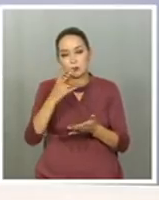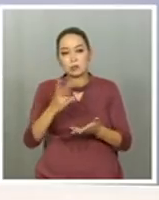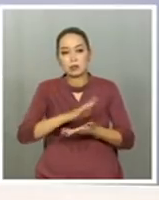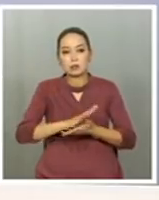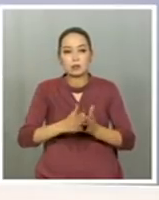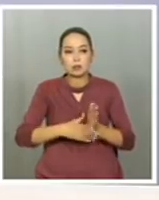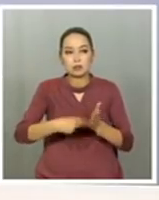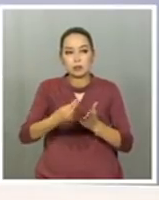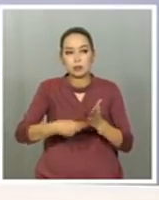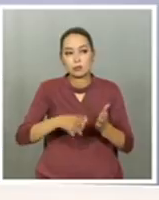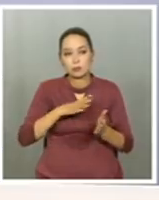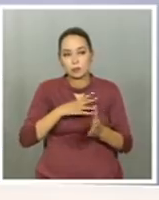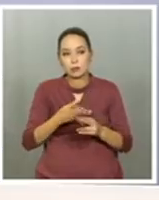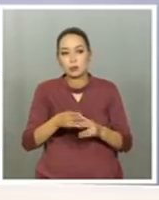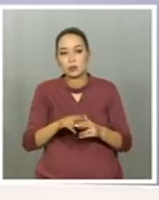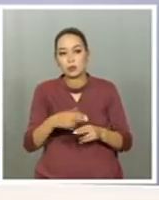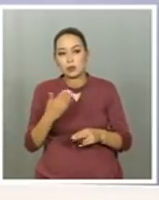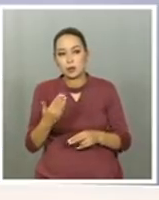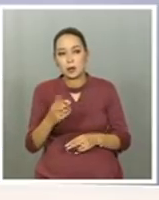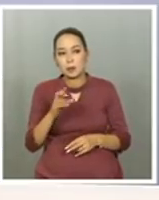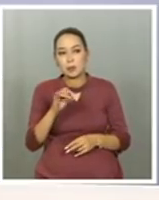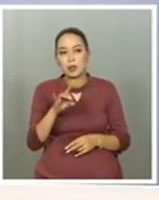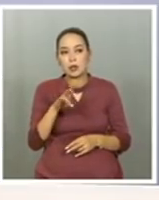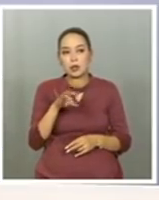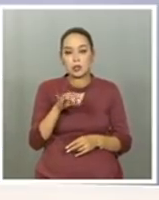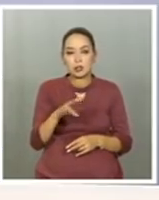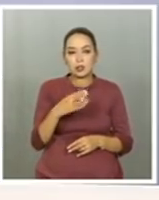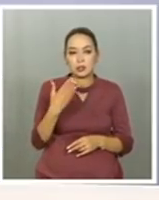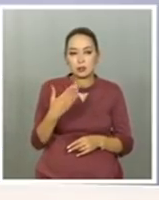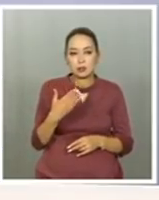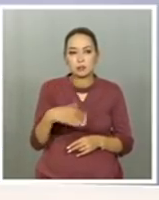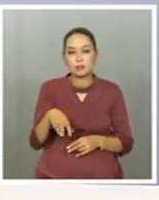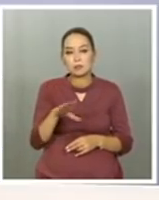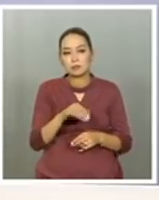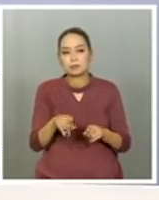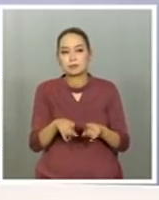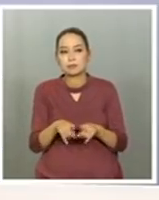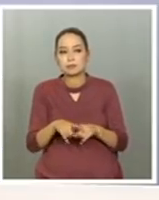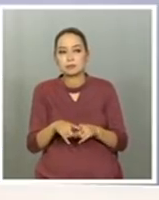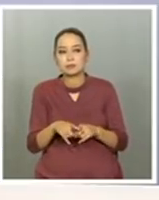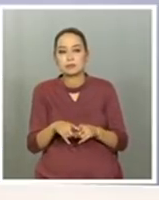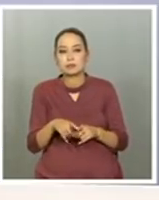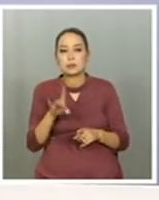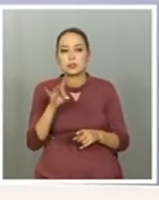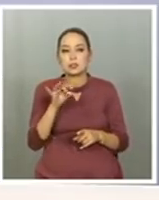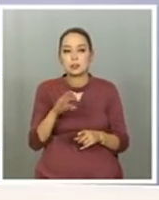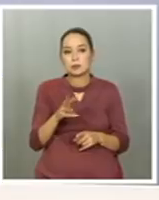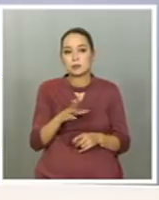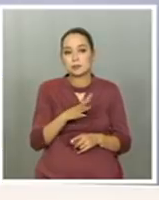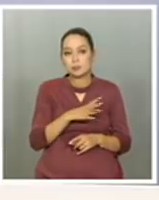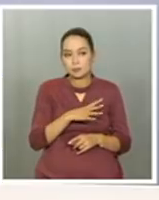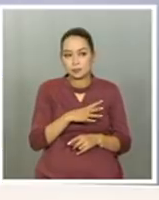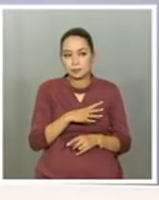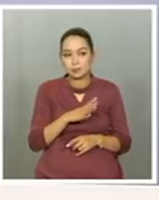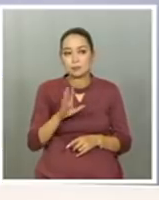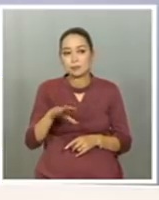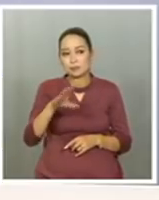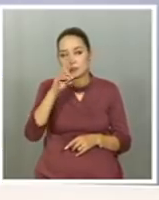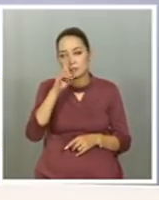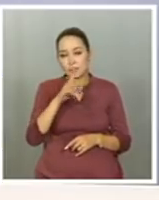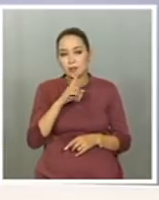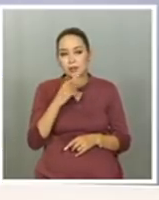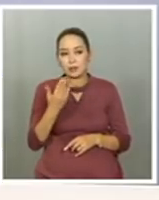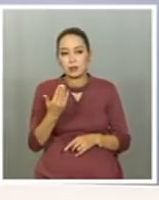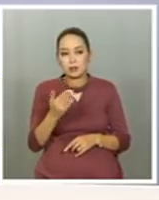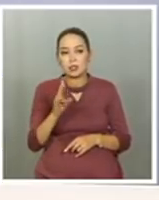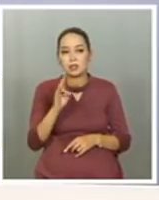Бұл тарихта Берлин, Рим, осы деген атпен қалған еді. Бір айдан кейін, яғни қараша айында